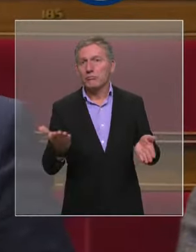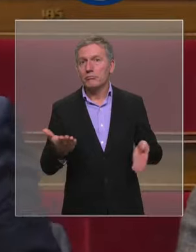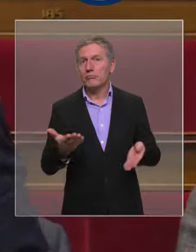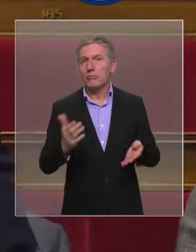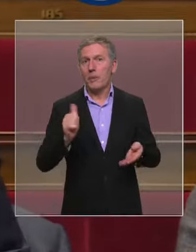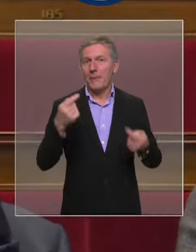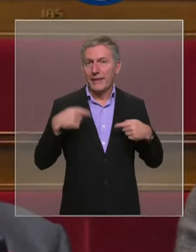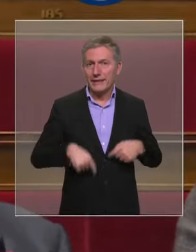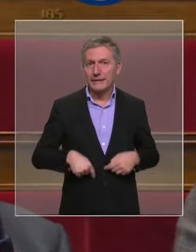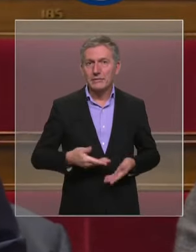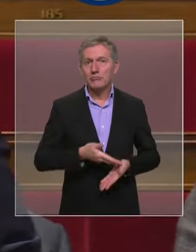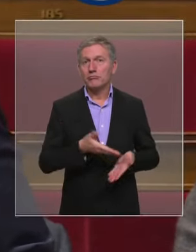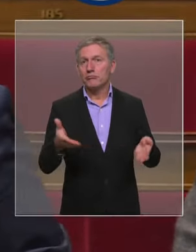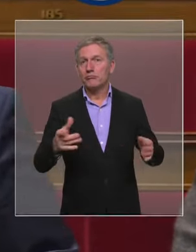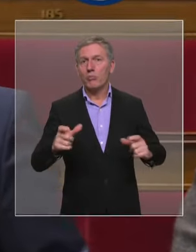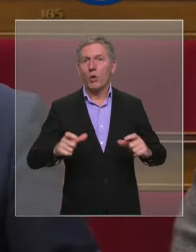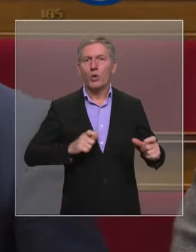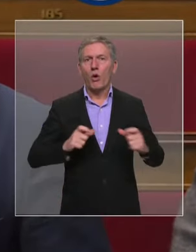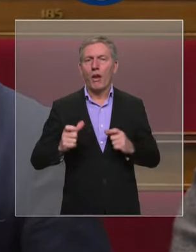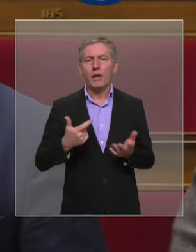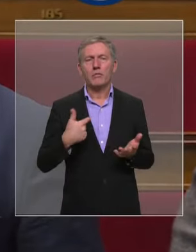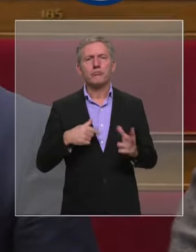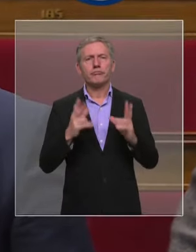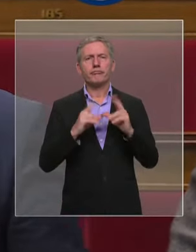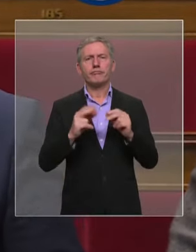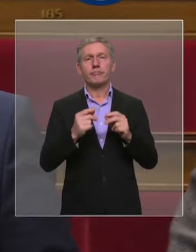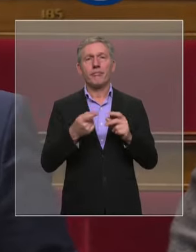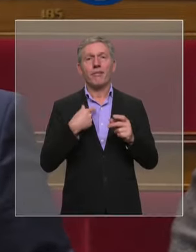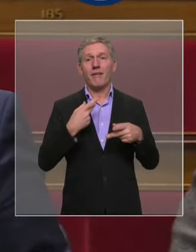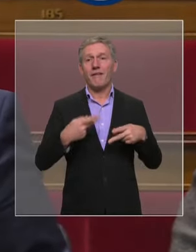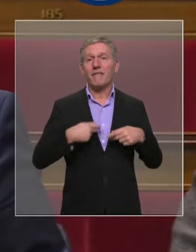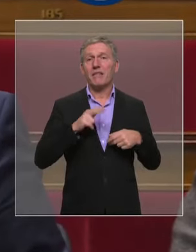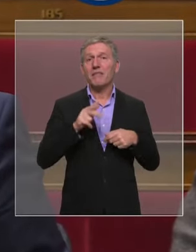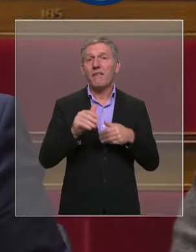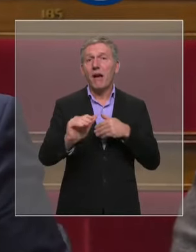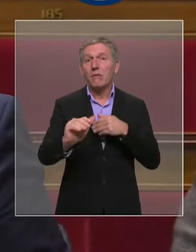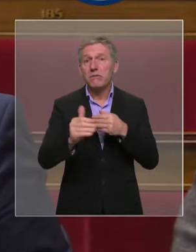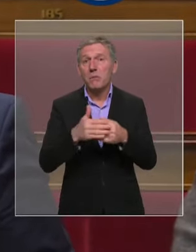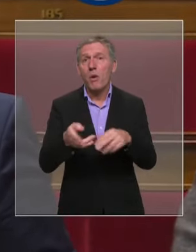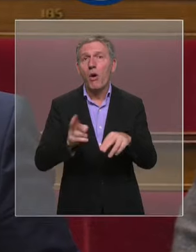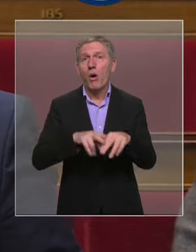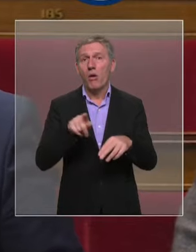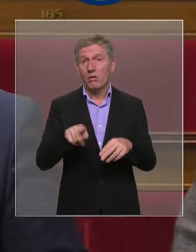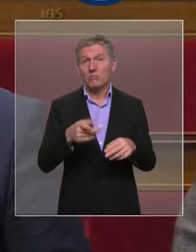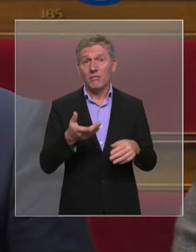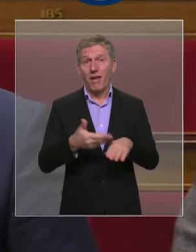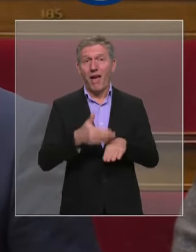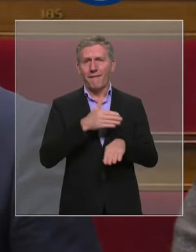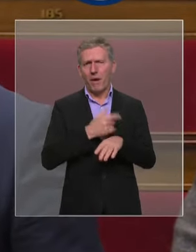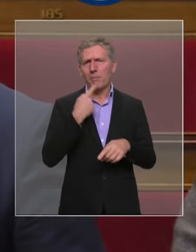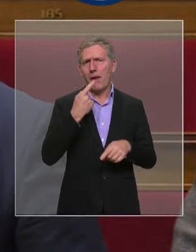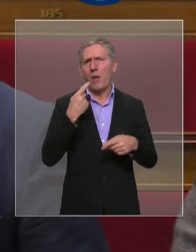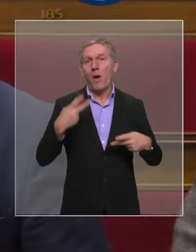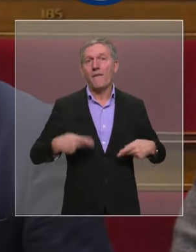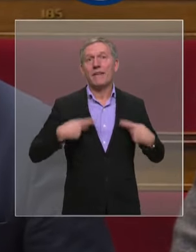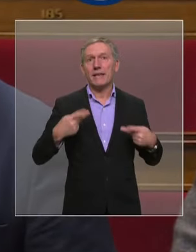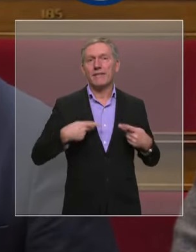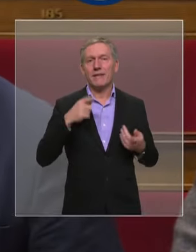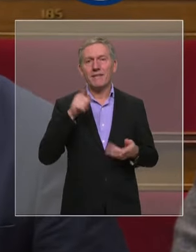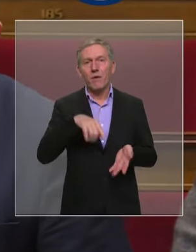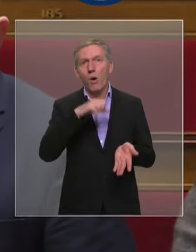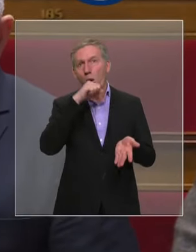chers collègues, parler de la fin de vie, c'est d'abord parler de la vie, car c'est aimer la vie,